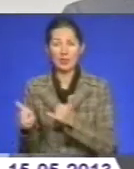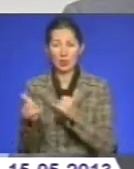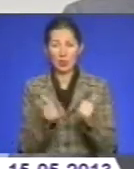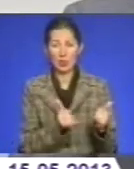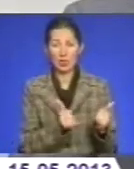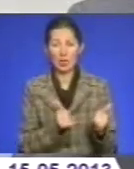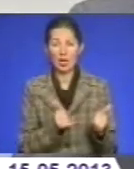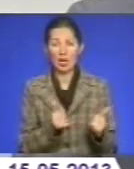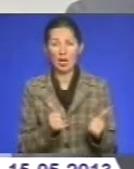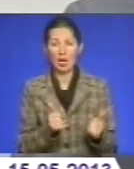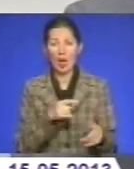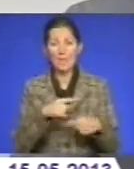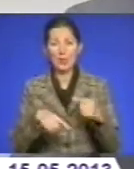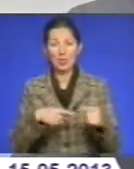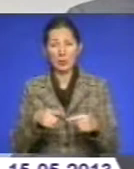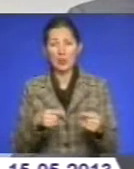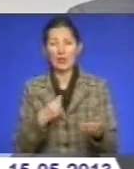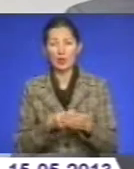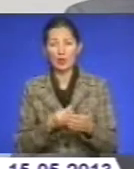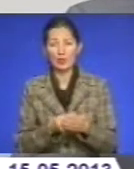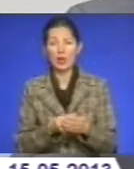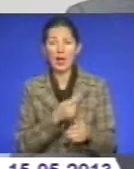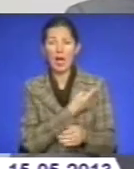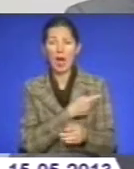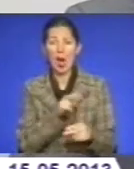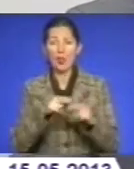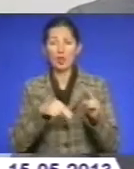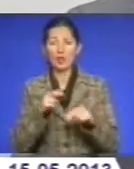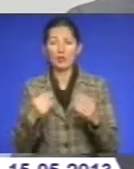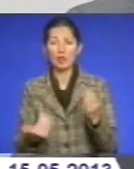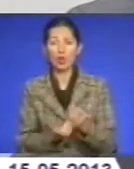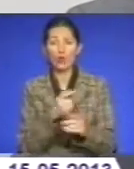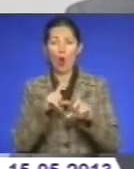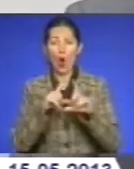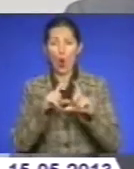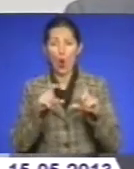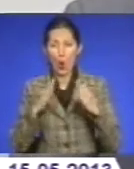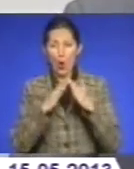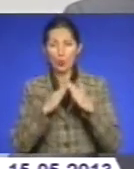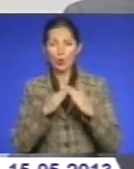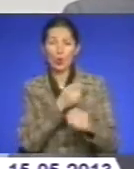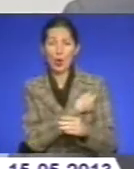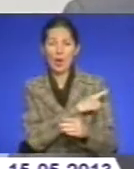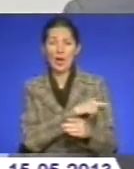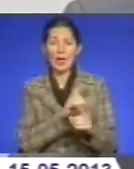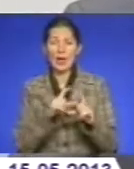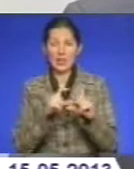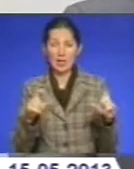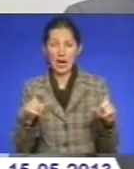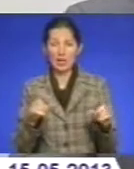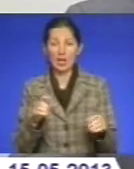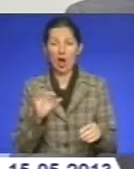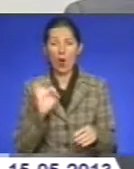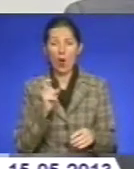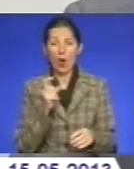забезпечити безперебійне фінансування будівництва нового корпусу дитячої лікарні «Охматдит». І я